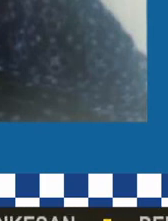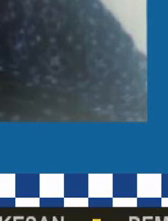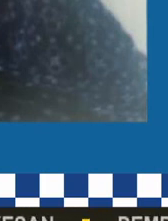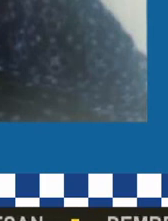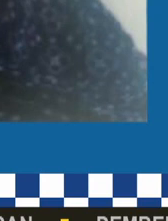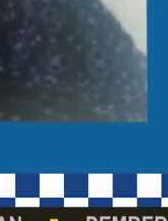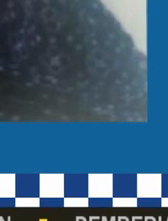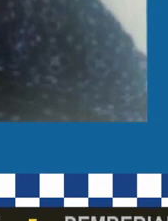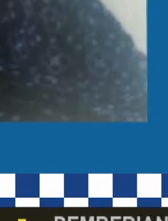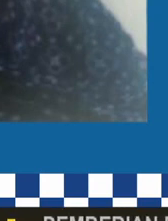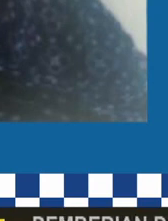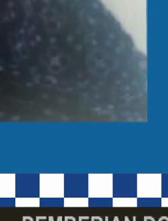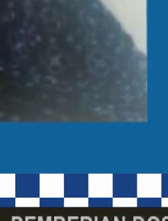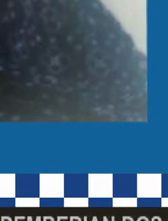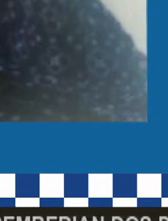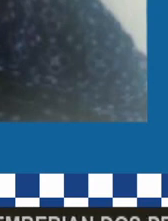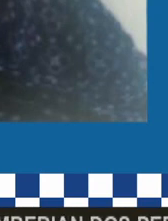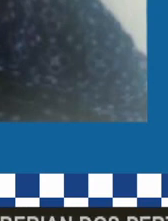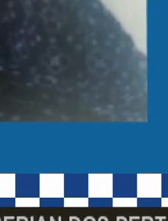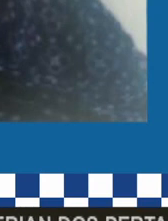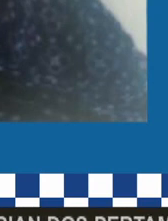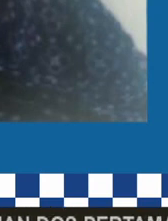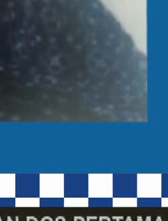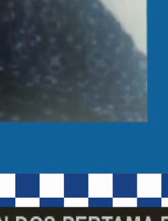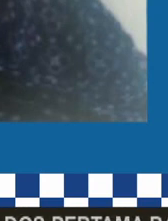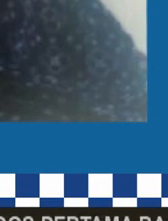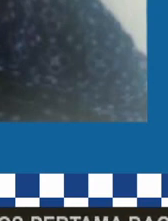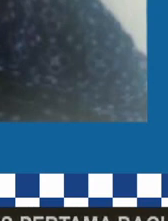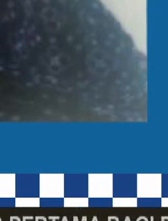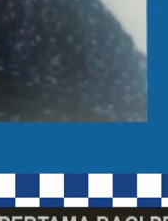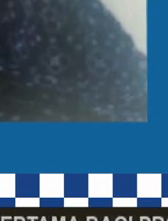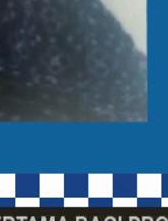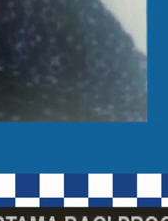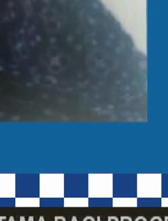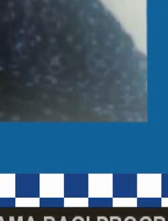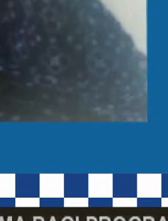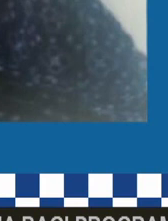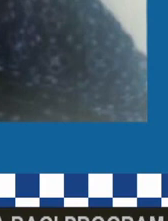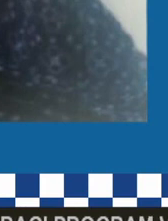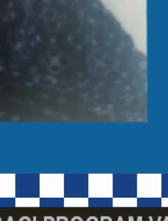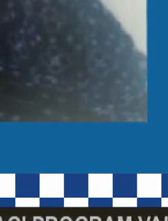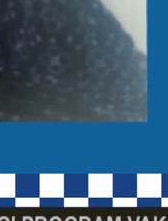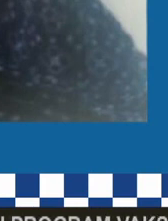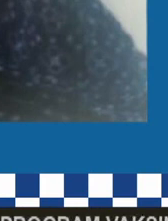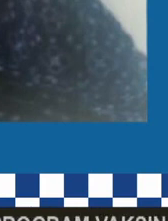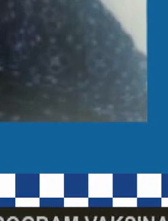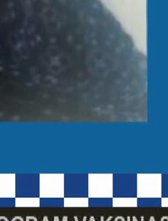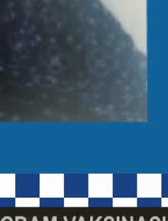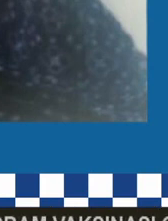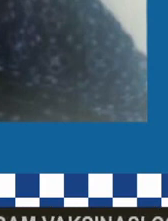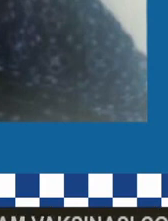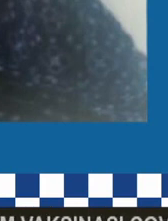tajian kecemasan Polres 993 atau mana-mana Balai Balai Polis yang berdekatan